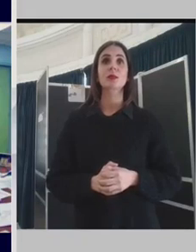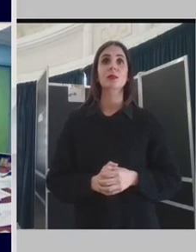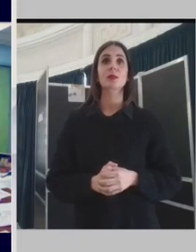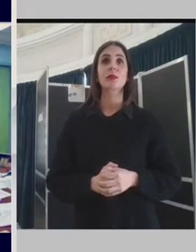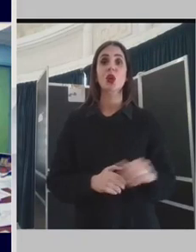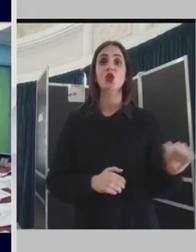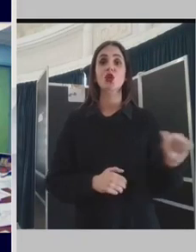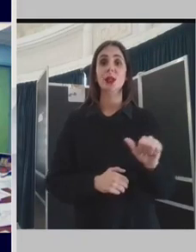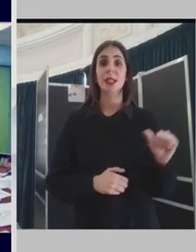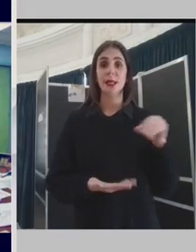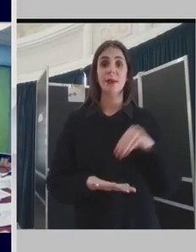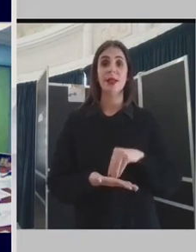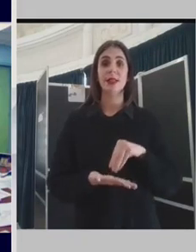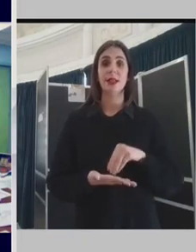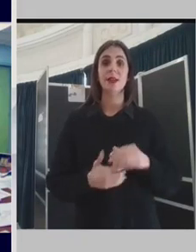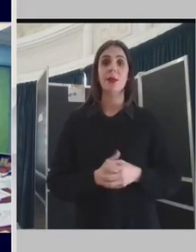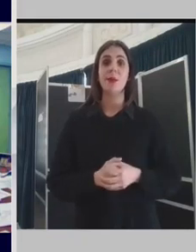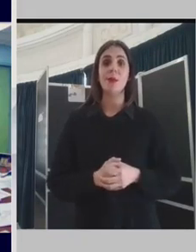Sordini?